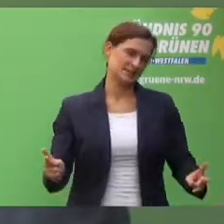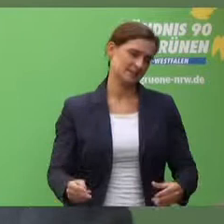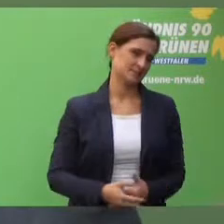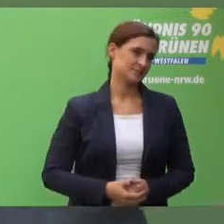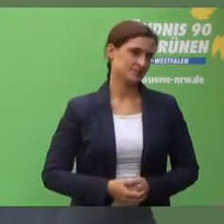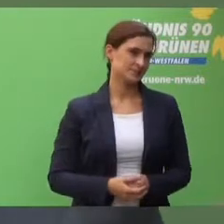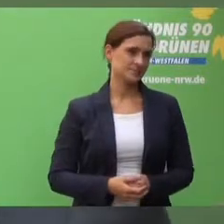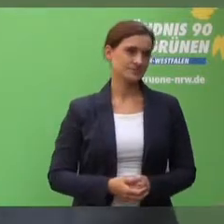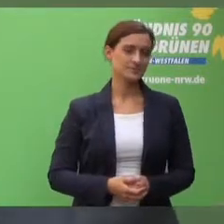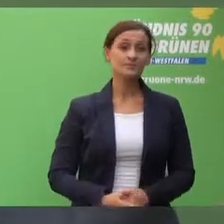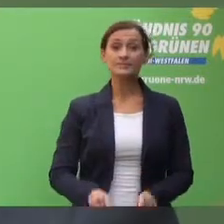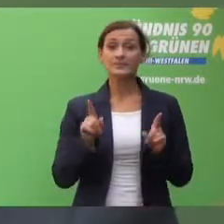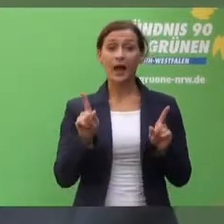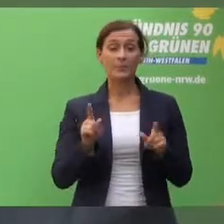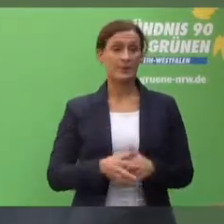Aber